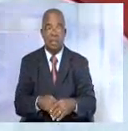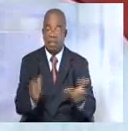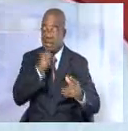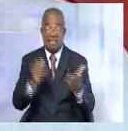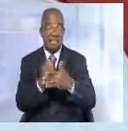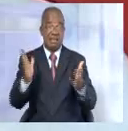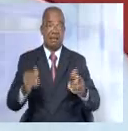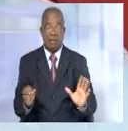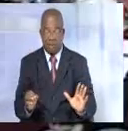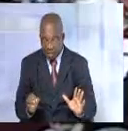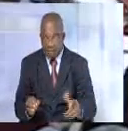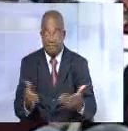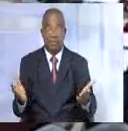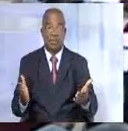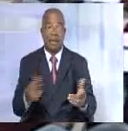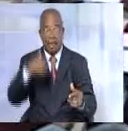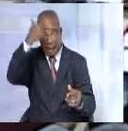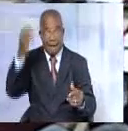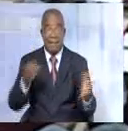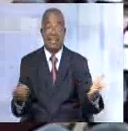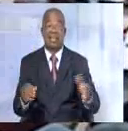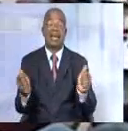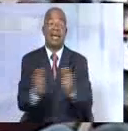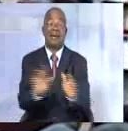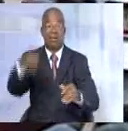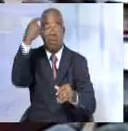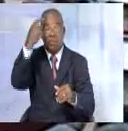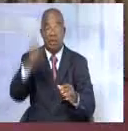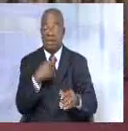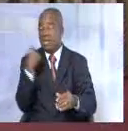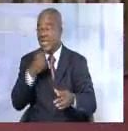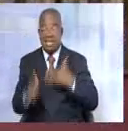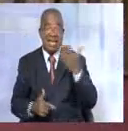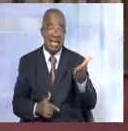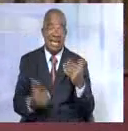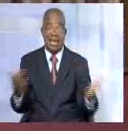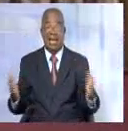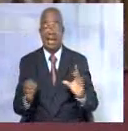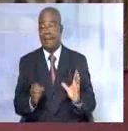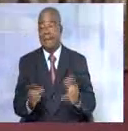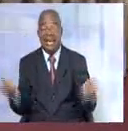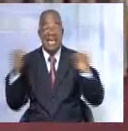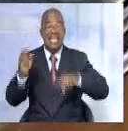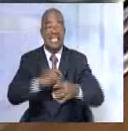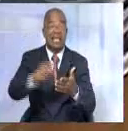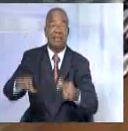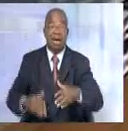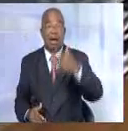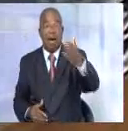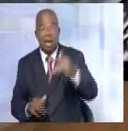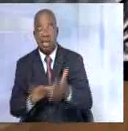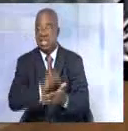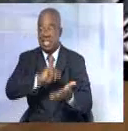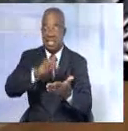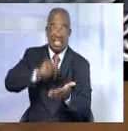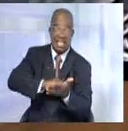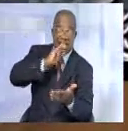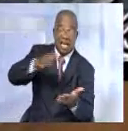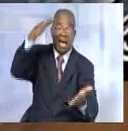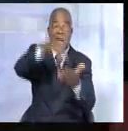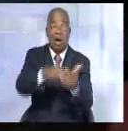bonne odeur avec les pouvoirs en place. Jusqu'au 28 septembre à Kinshasa, 900 délégués débattront de gouvernance, d'économie et de